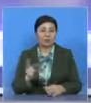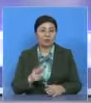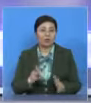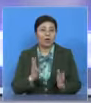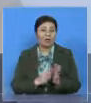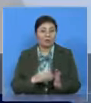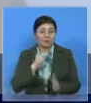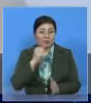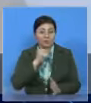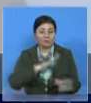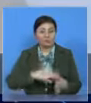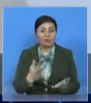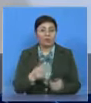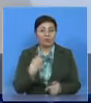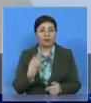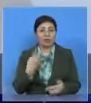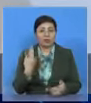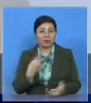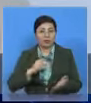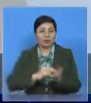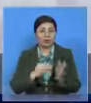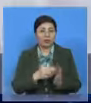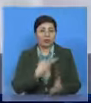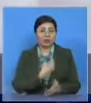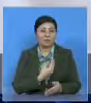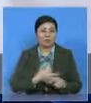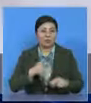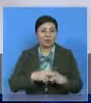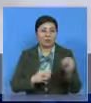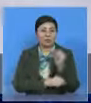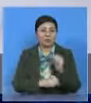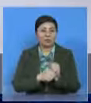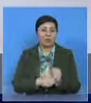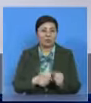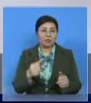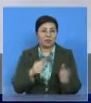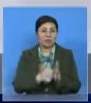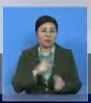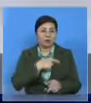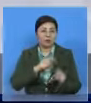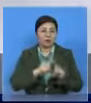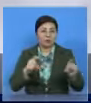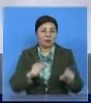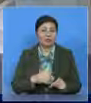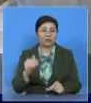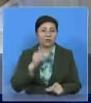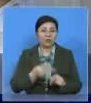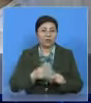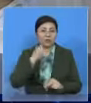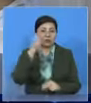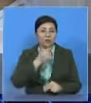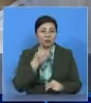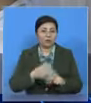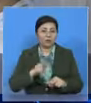9 месяцев назад получил первый и второй компоненты вакцины. Так сотрудники 6-й поликлиники привились в феврале текущего года.